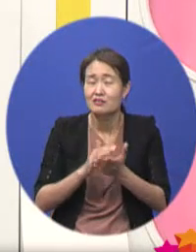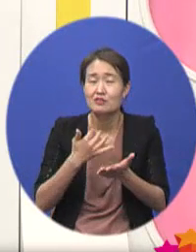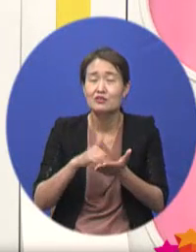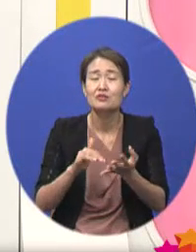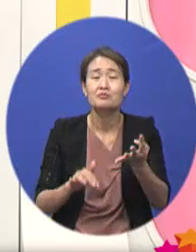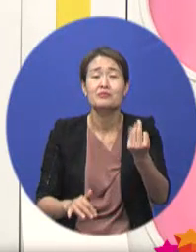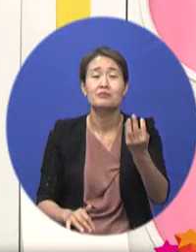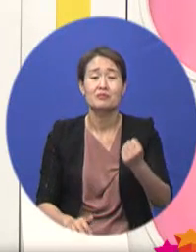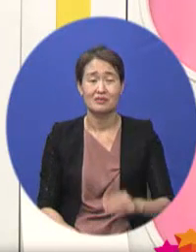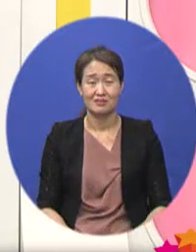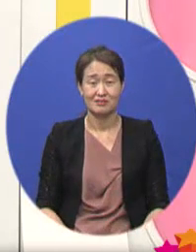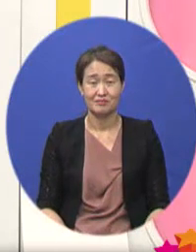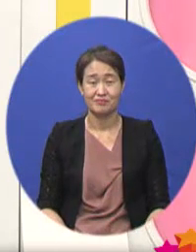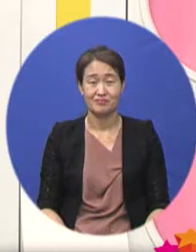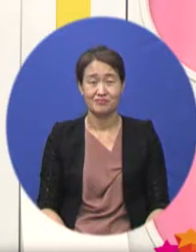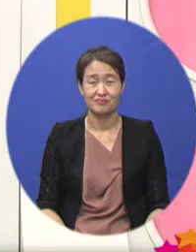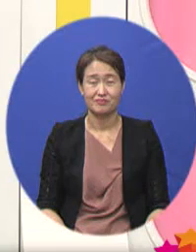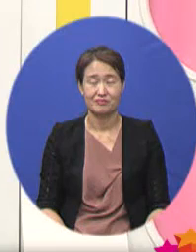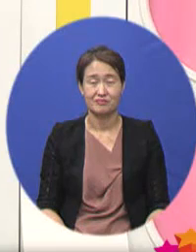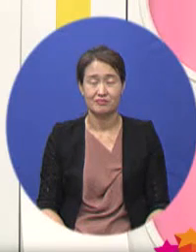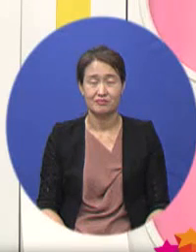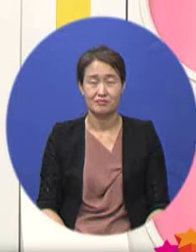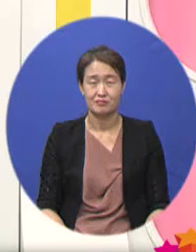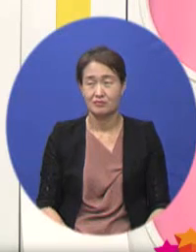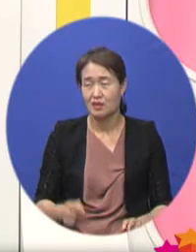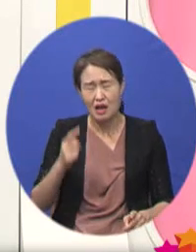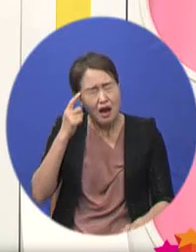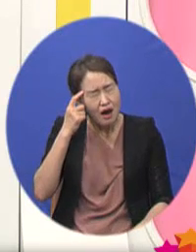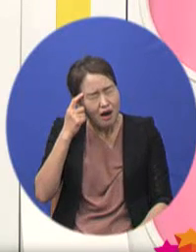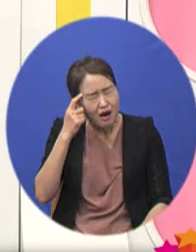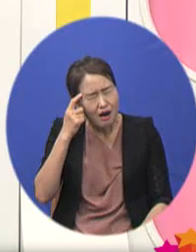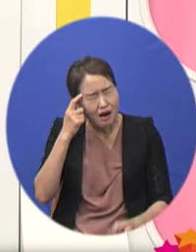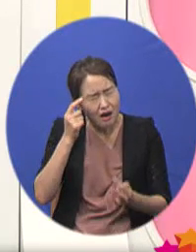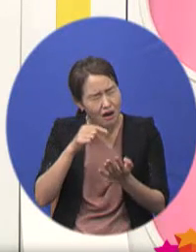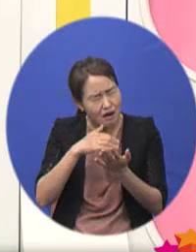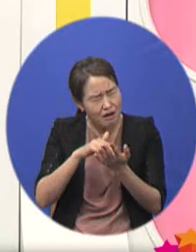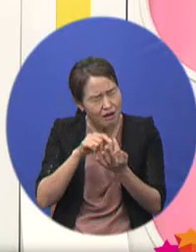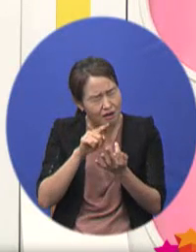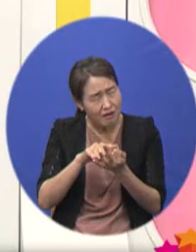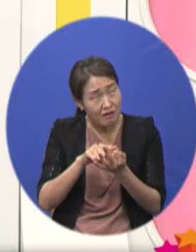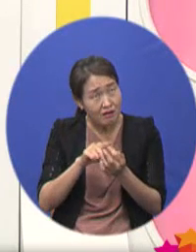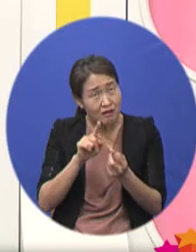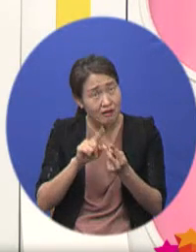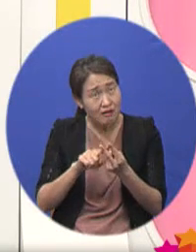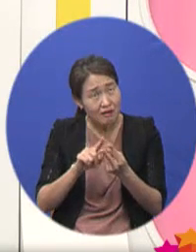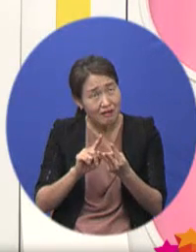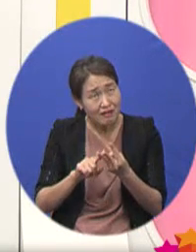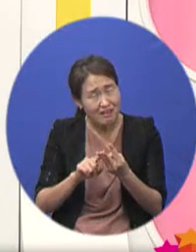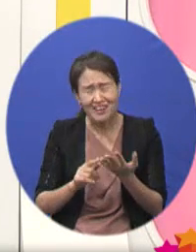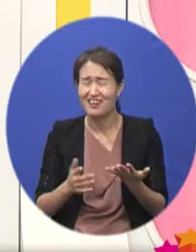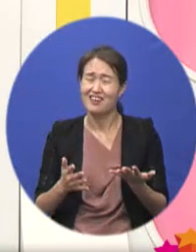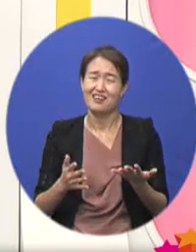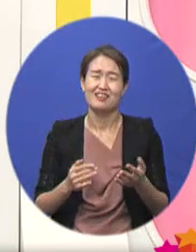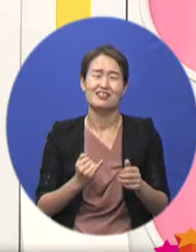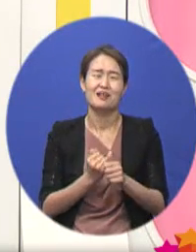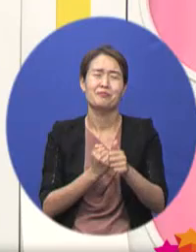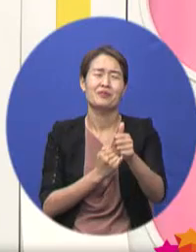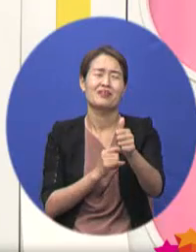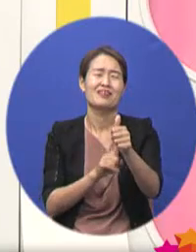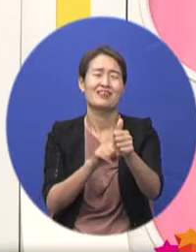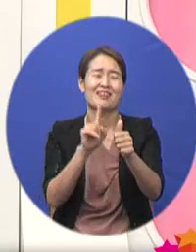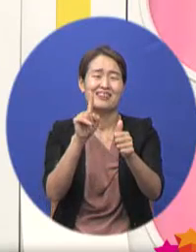계세요? 보약 같은 친구 예. 생각해보니까 예. 신랑이라고 하더라고요. 신랑이더라고요.